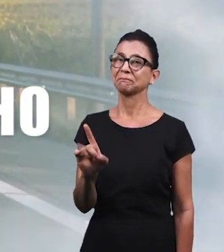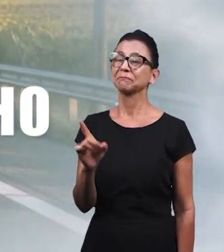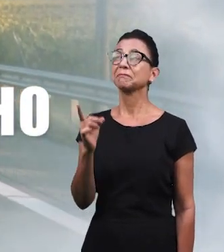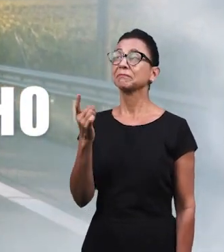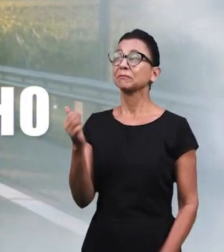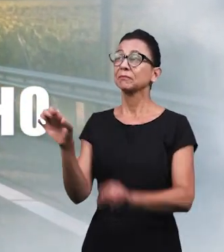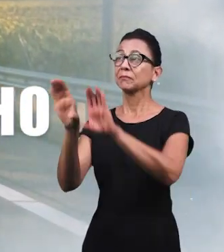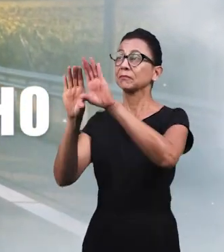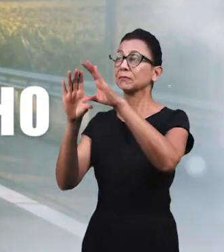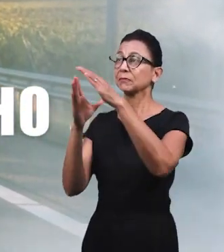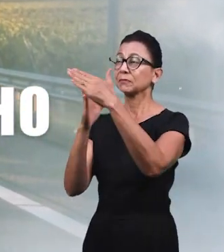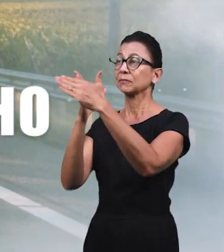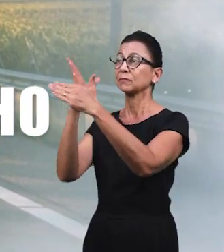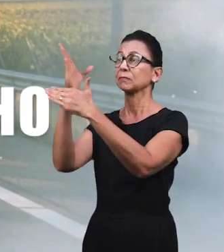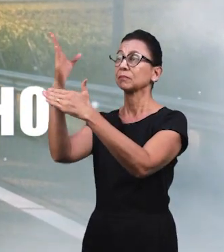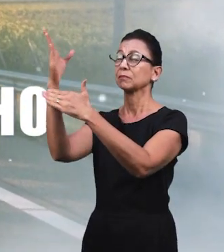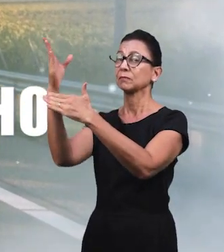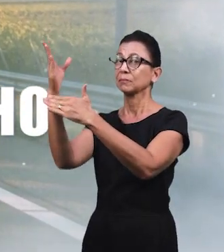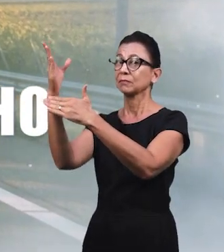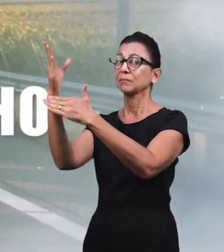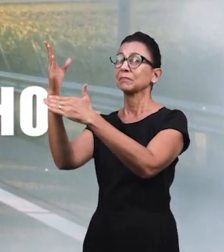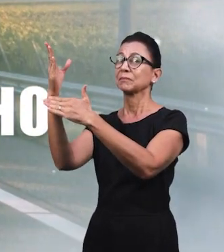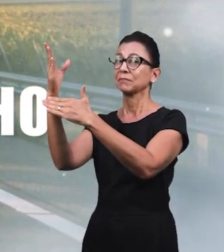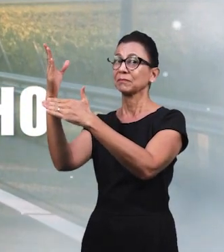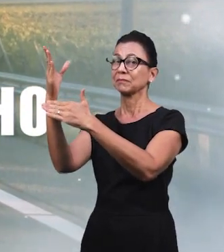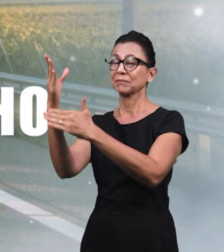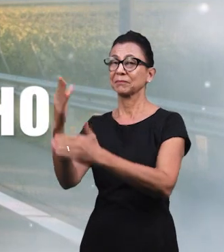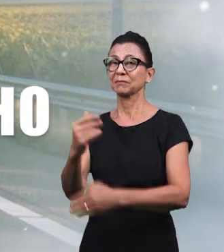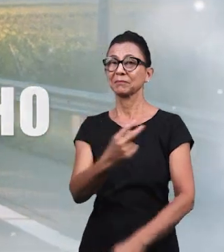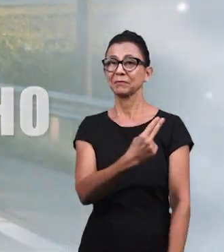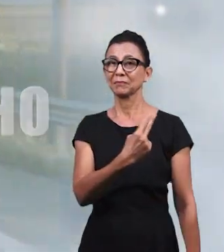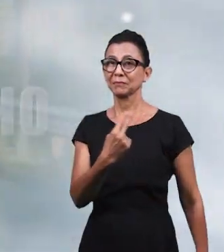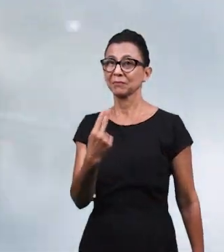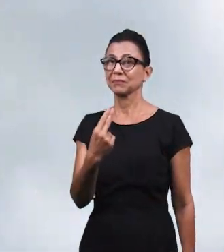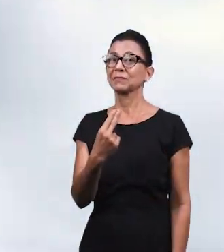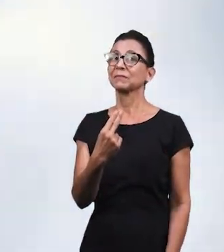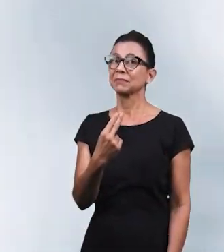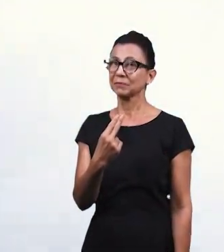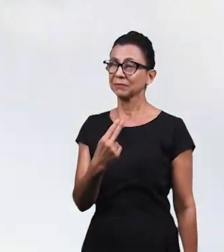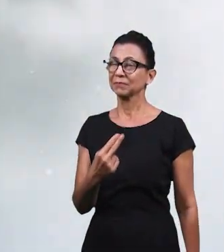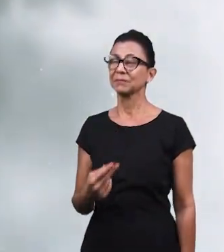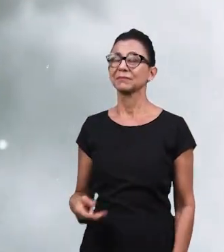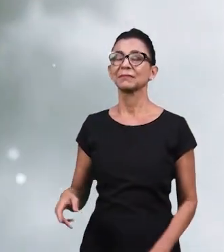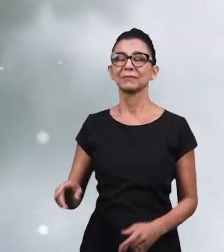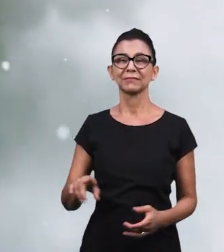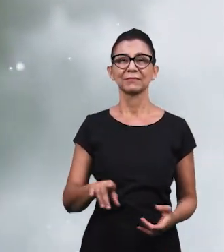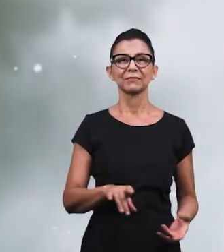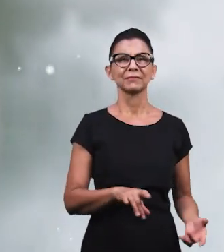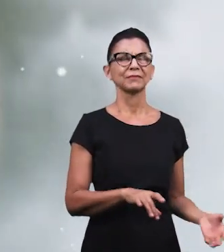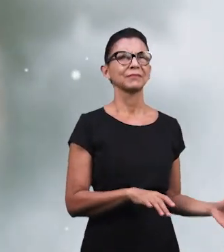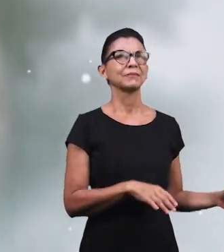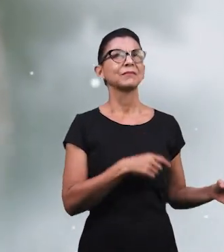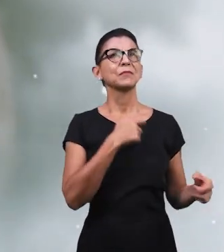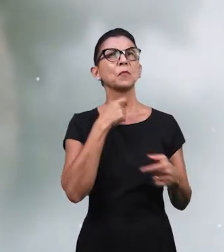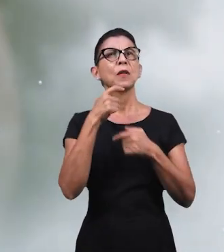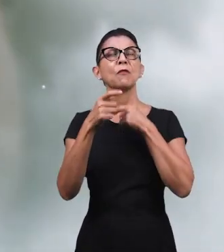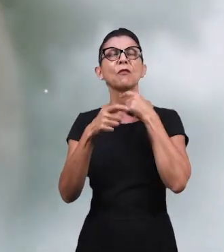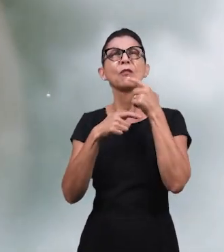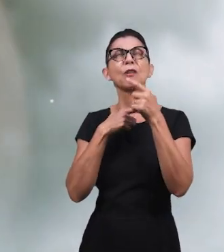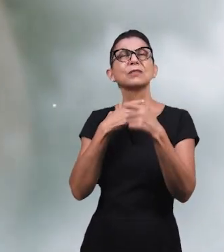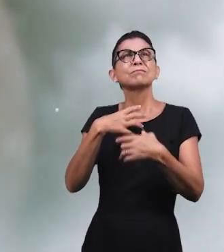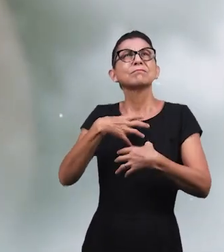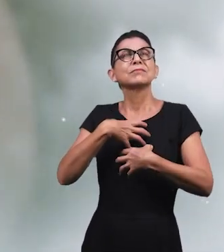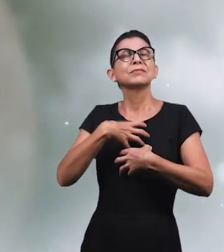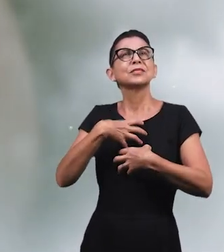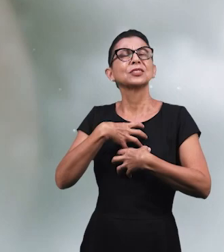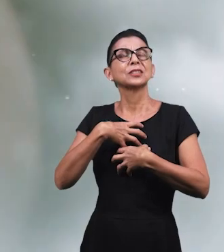caminho, que a porta do céu sou eu. Uma voz me